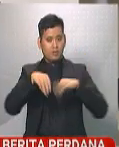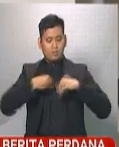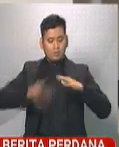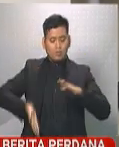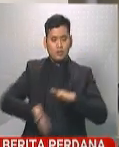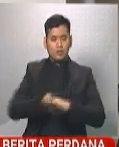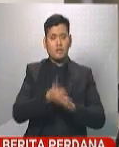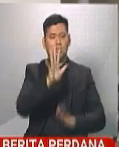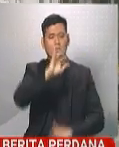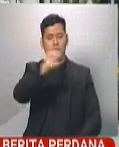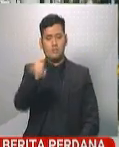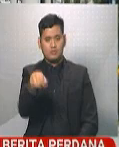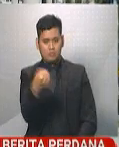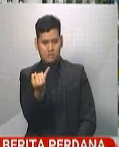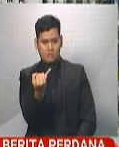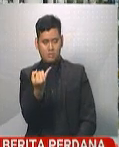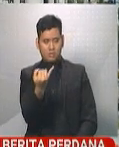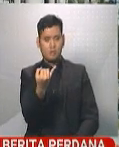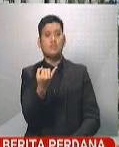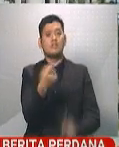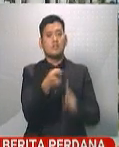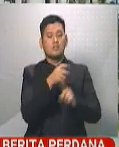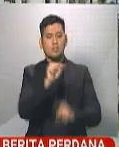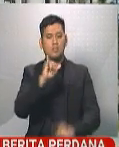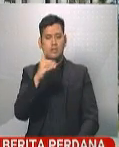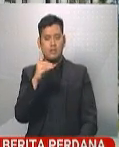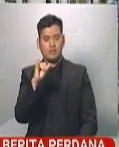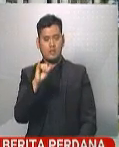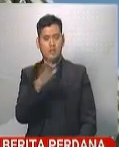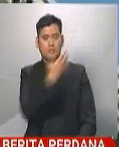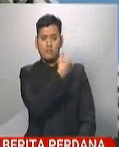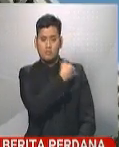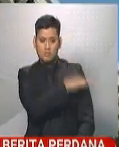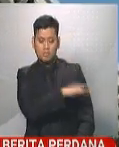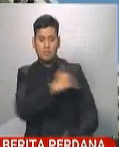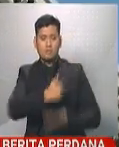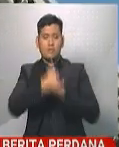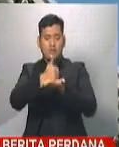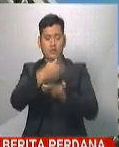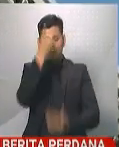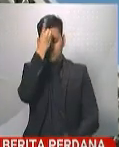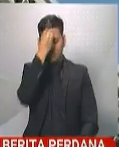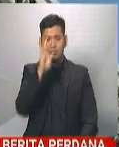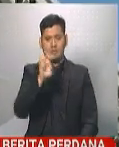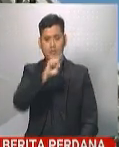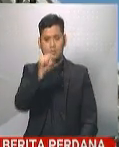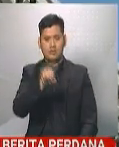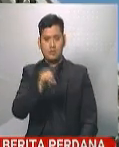secara tunai daripada Saidi melalui bekas pembantunya, Datuk Rizal Mansur.